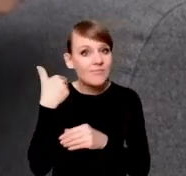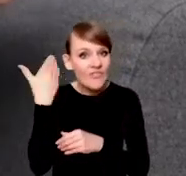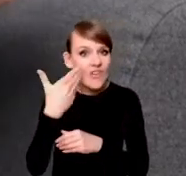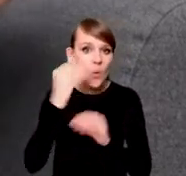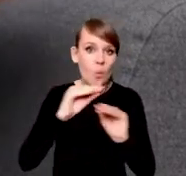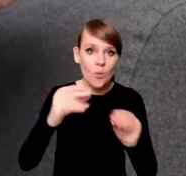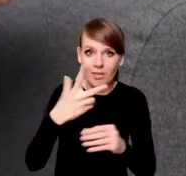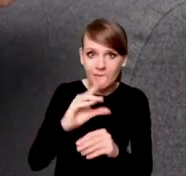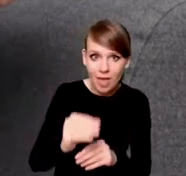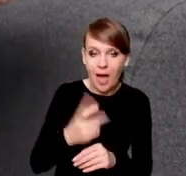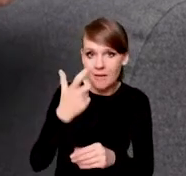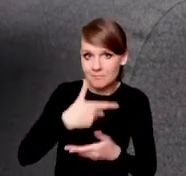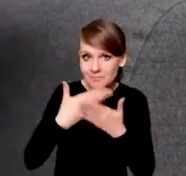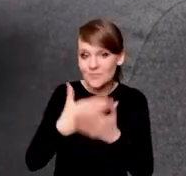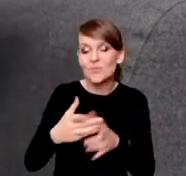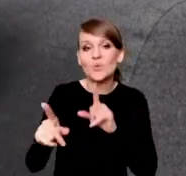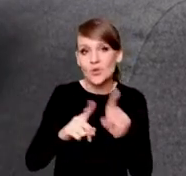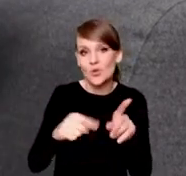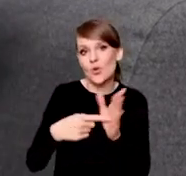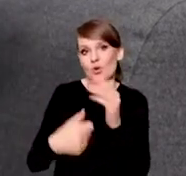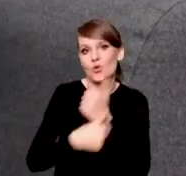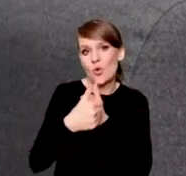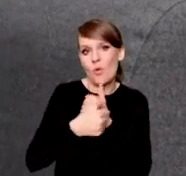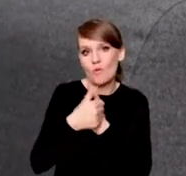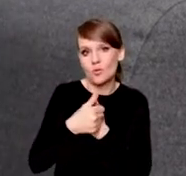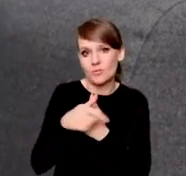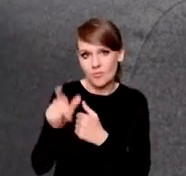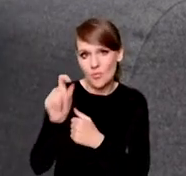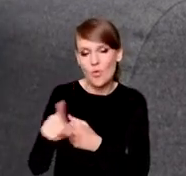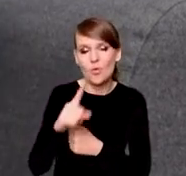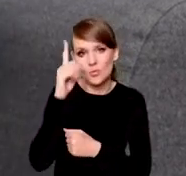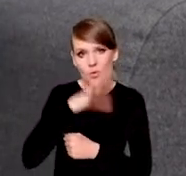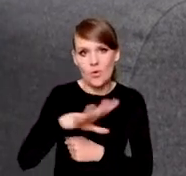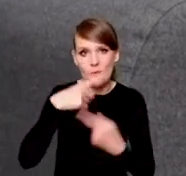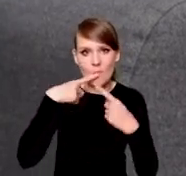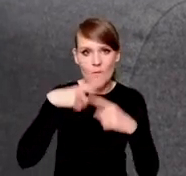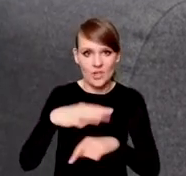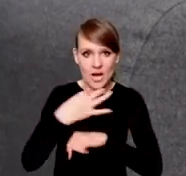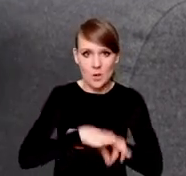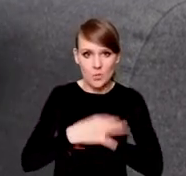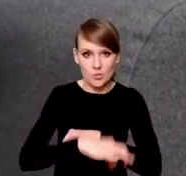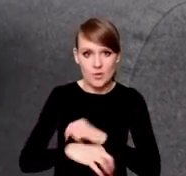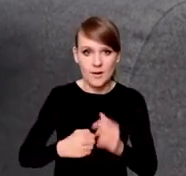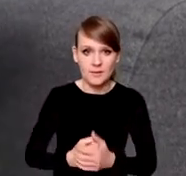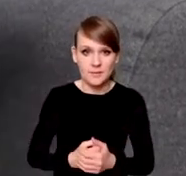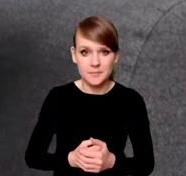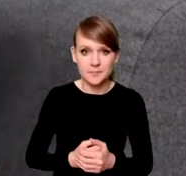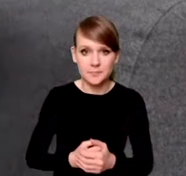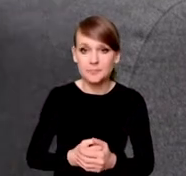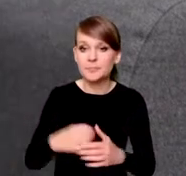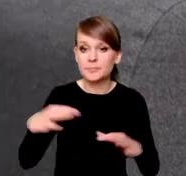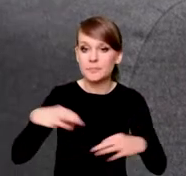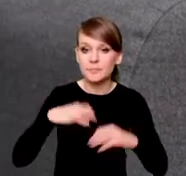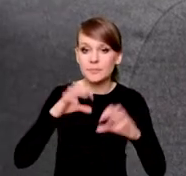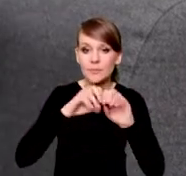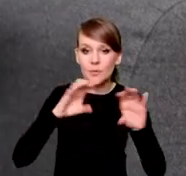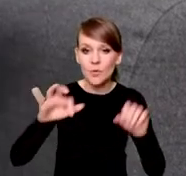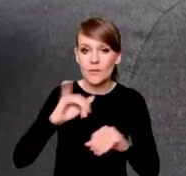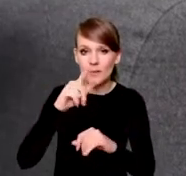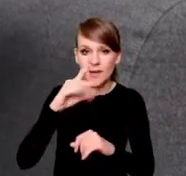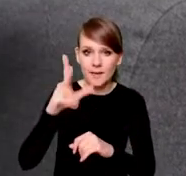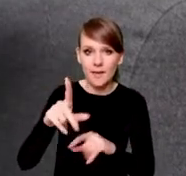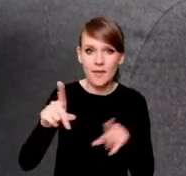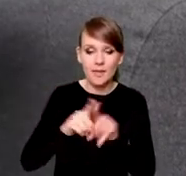społecznej odpowiedzialności uczelni. Ponieważ tutaj zarówno wypowiedź pani profesor Filek, jak i pana